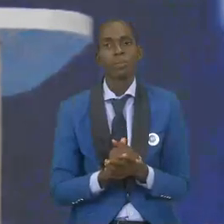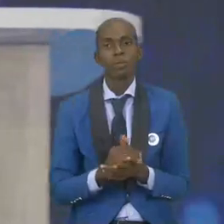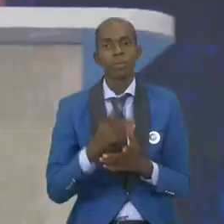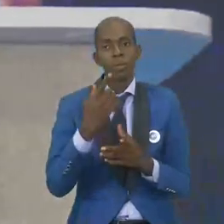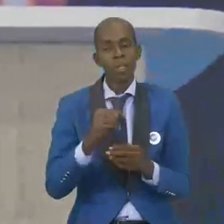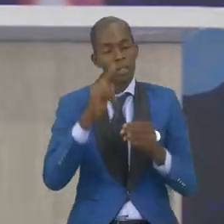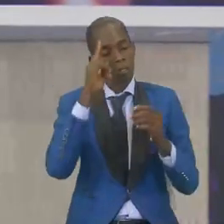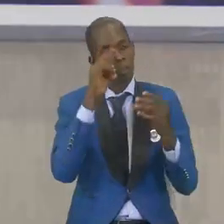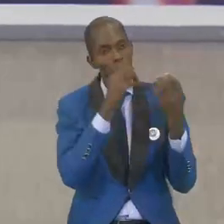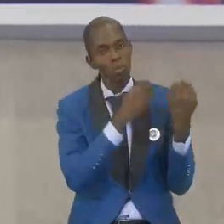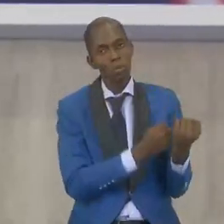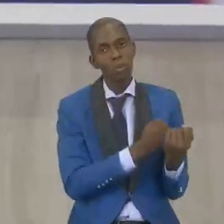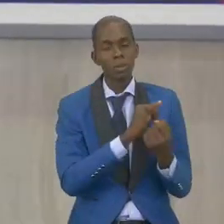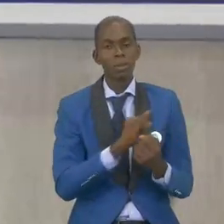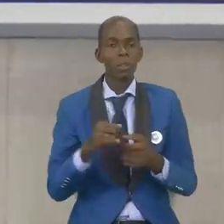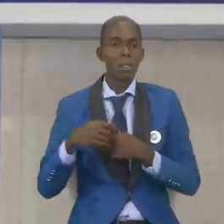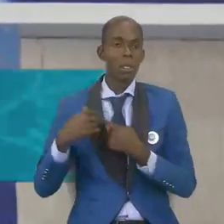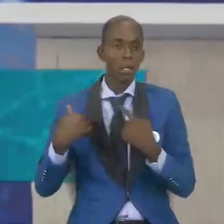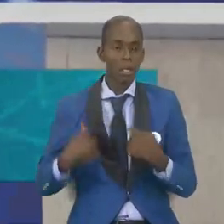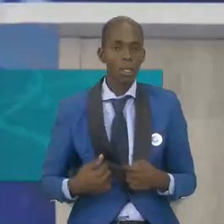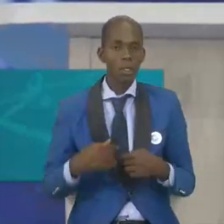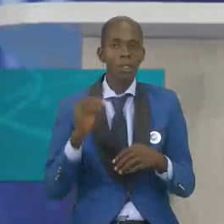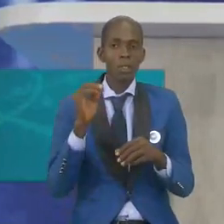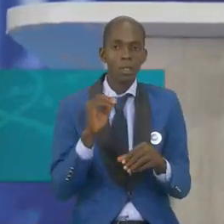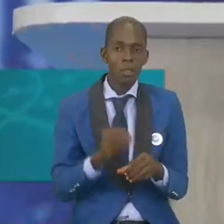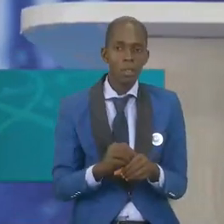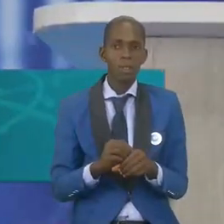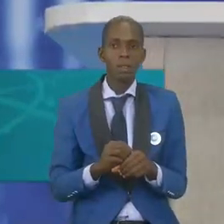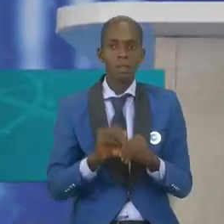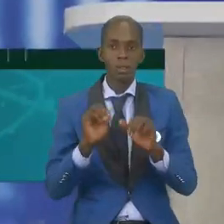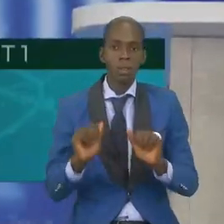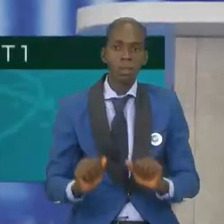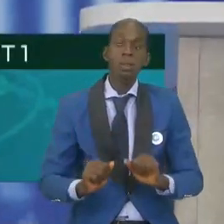Troisième élément maintenant, le cœur confiant